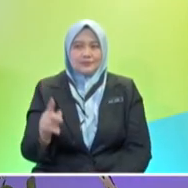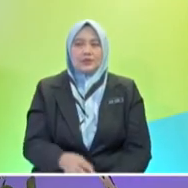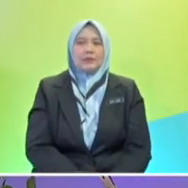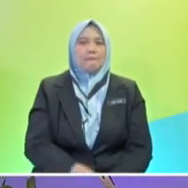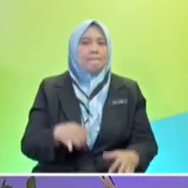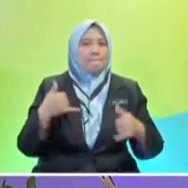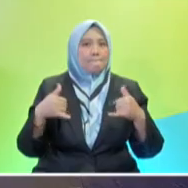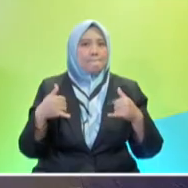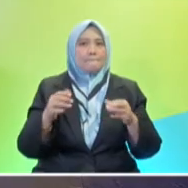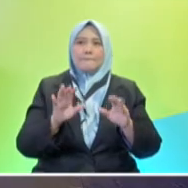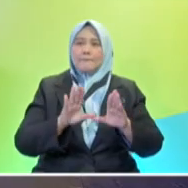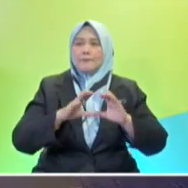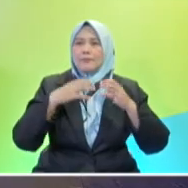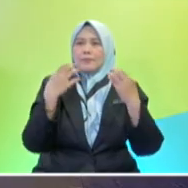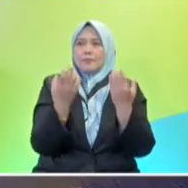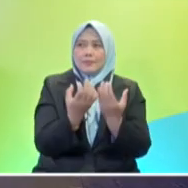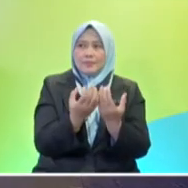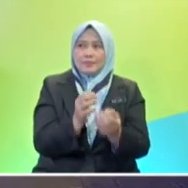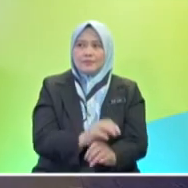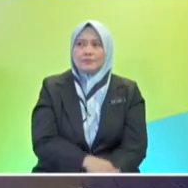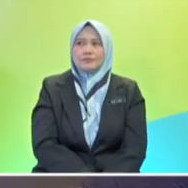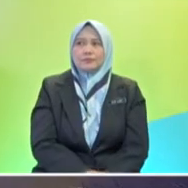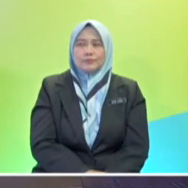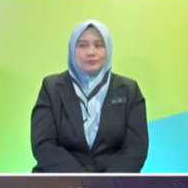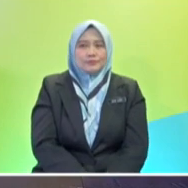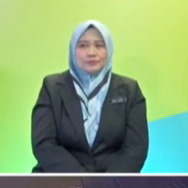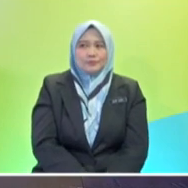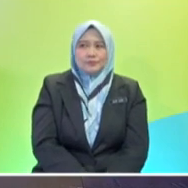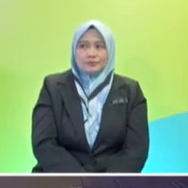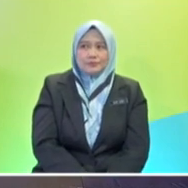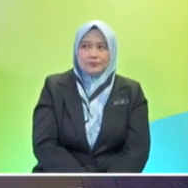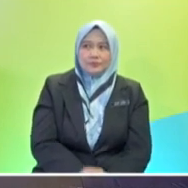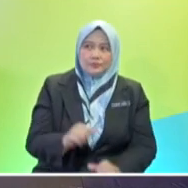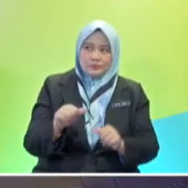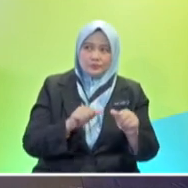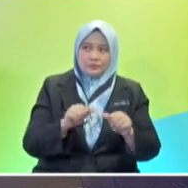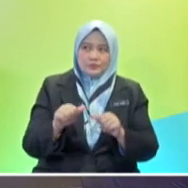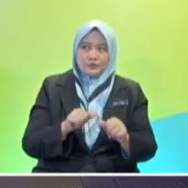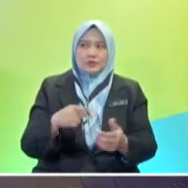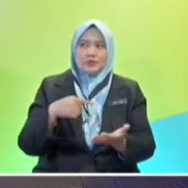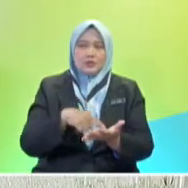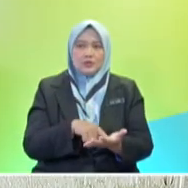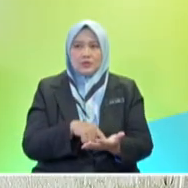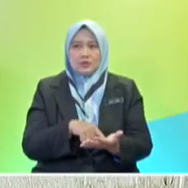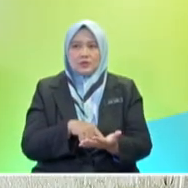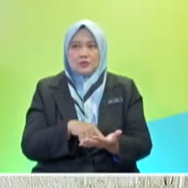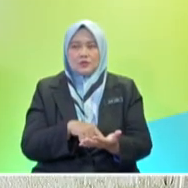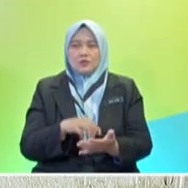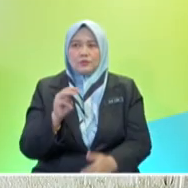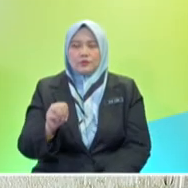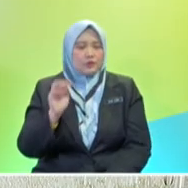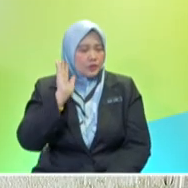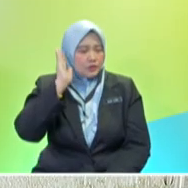berkumpulan. Wah, bagaimana permainan ini dilakukan, cikgu? Ya, aktiviti permainan ini. Murid